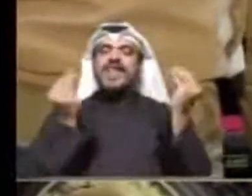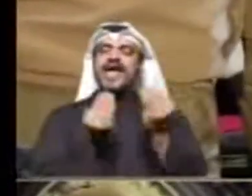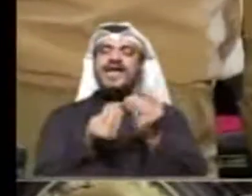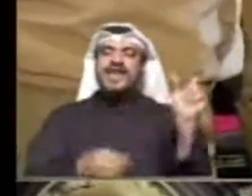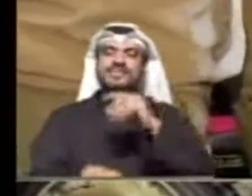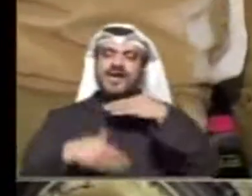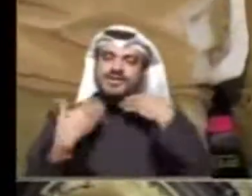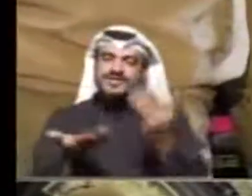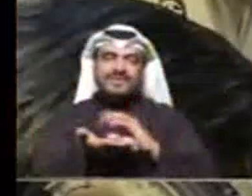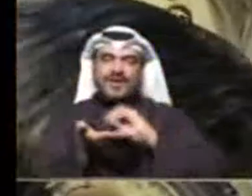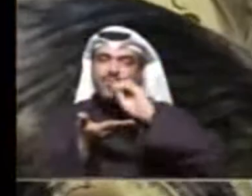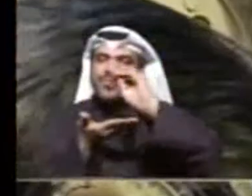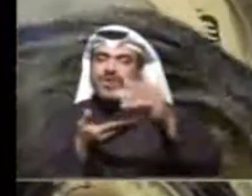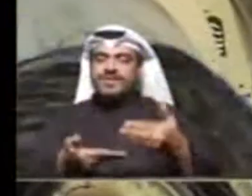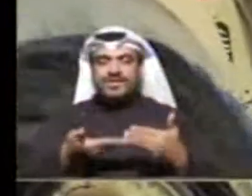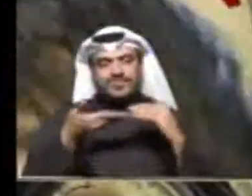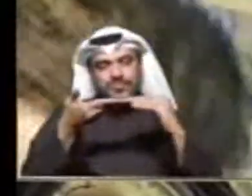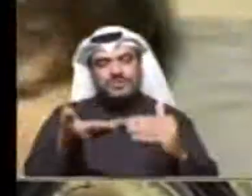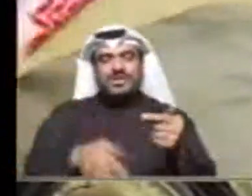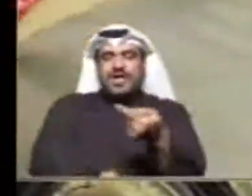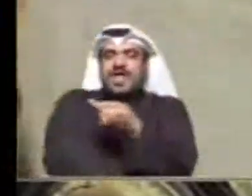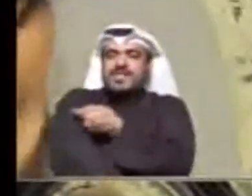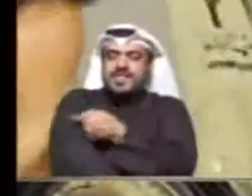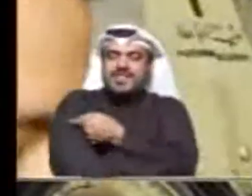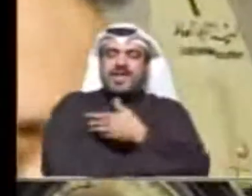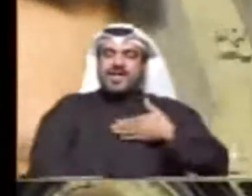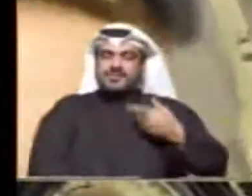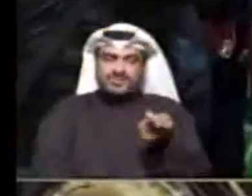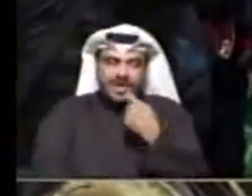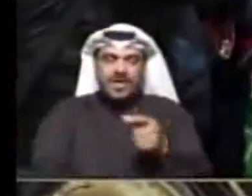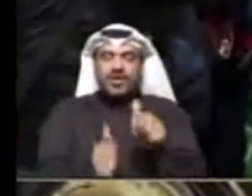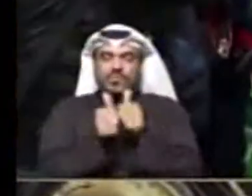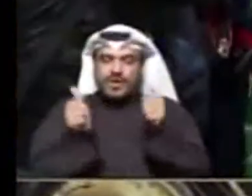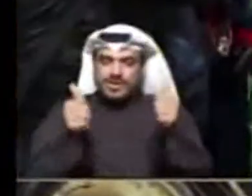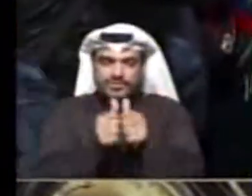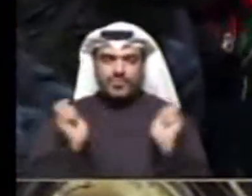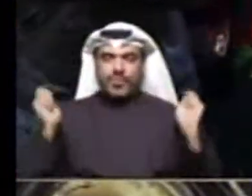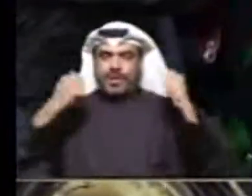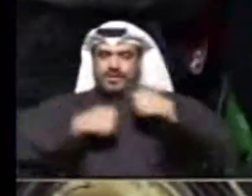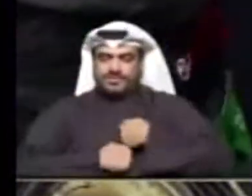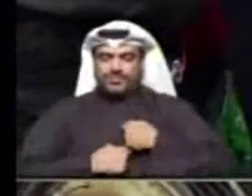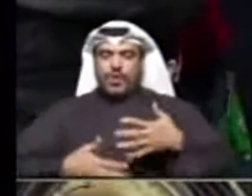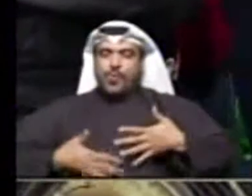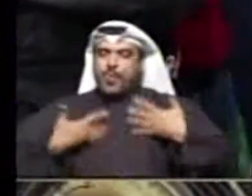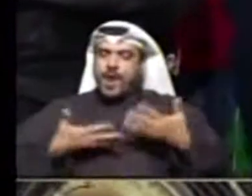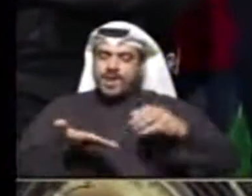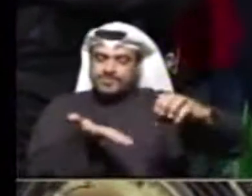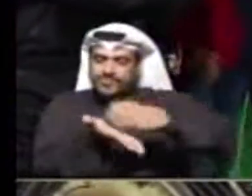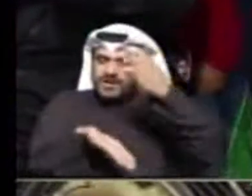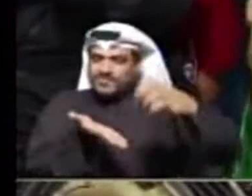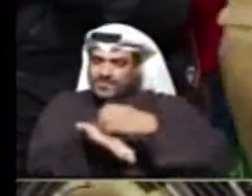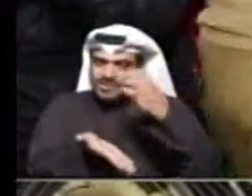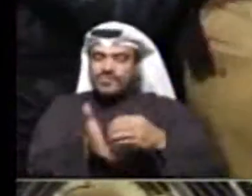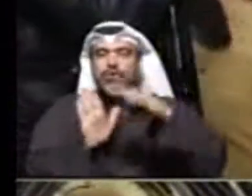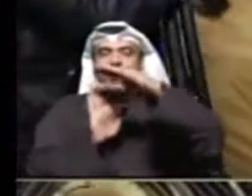إنسانية وطبية، إضافة إلى الاحتياجات الاستهلاكية للأسر وكسوة الشتاء وألعاب الأطفال وبرامج